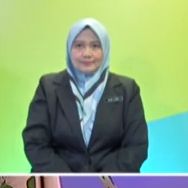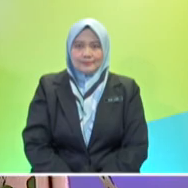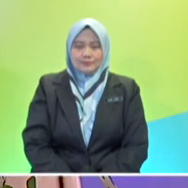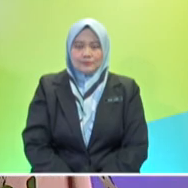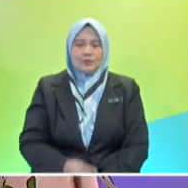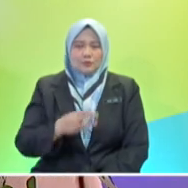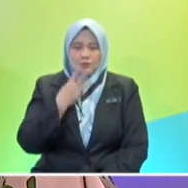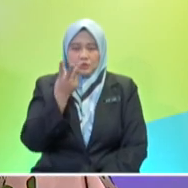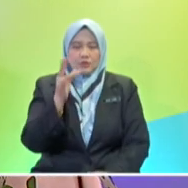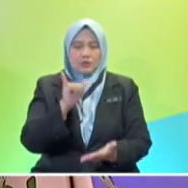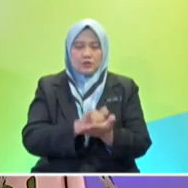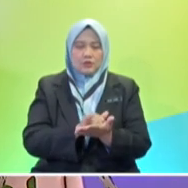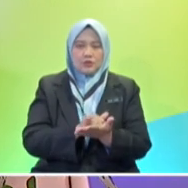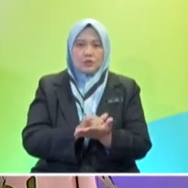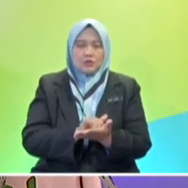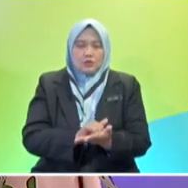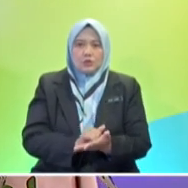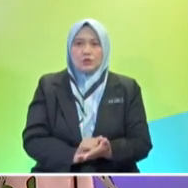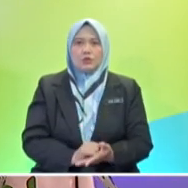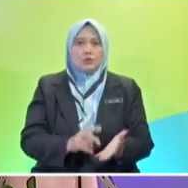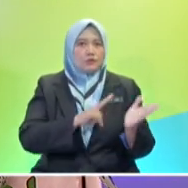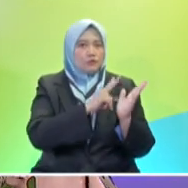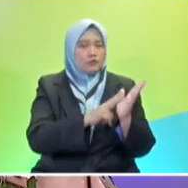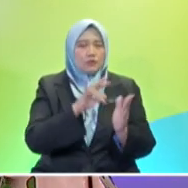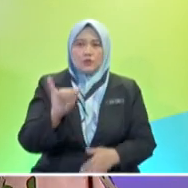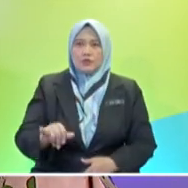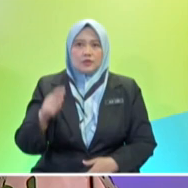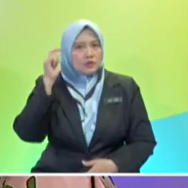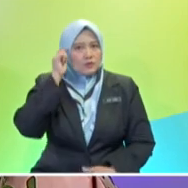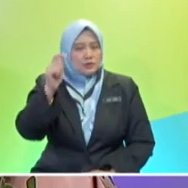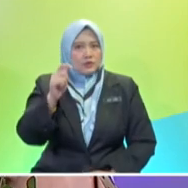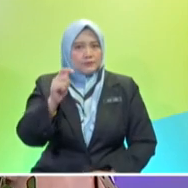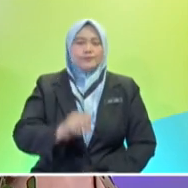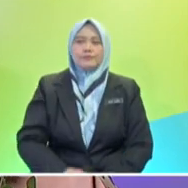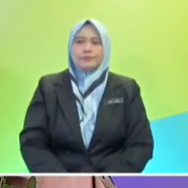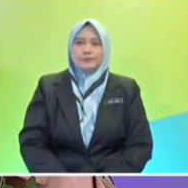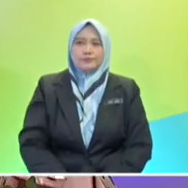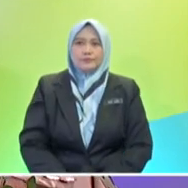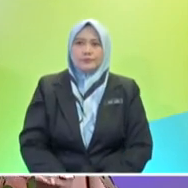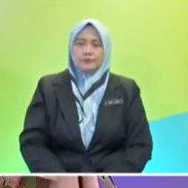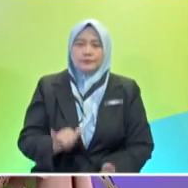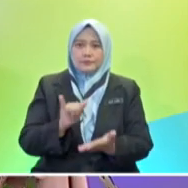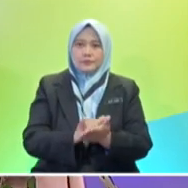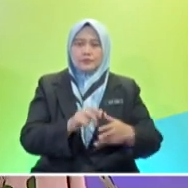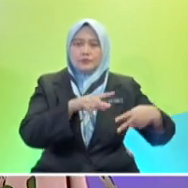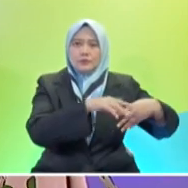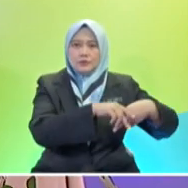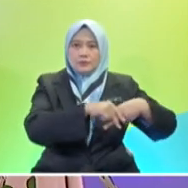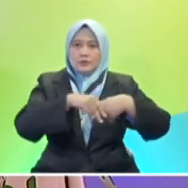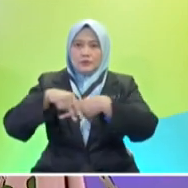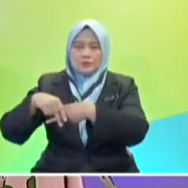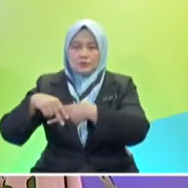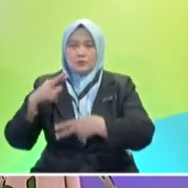Wah, itu dia cikgu, video yang telah kita tonton. Ya, itulah dia paparan multimedia kita, panduan